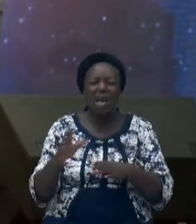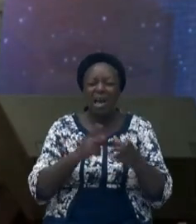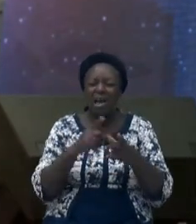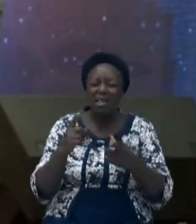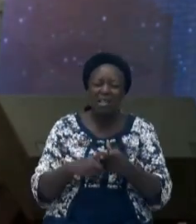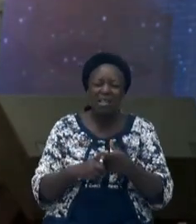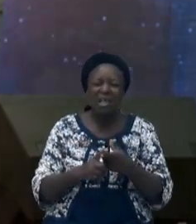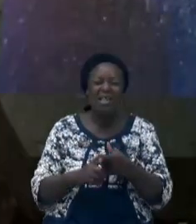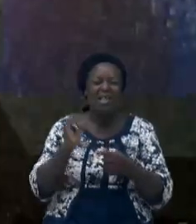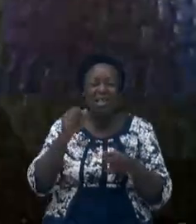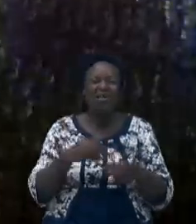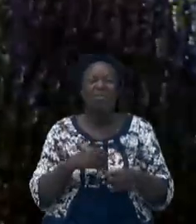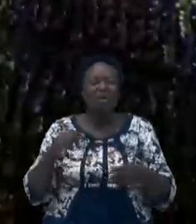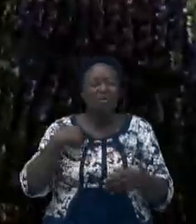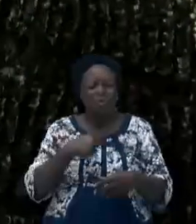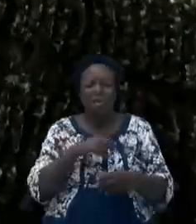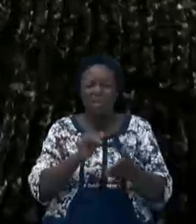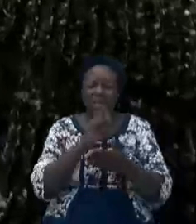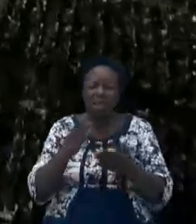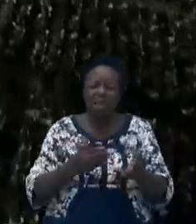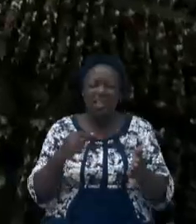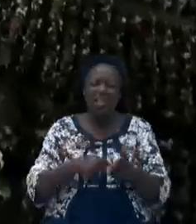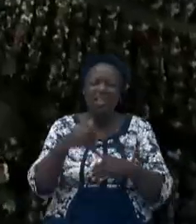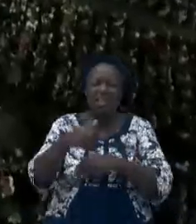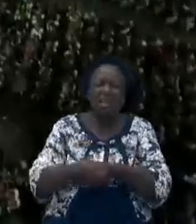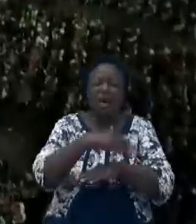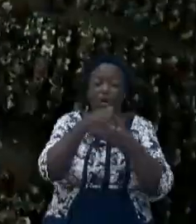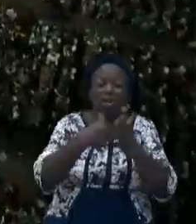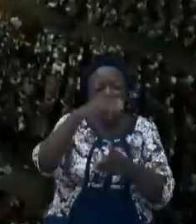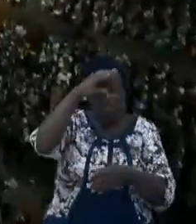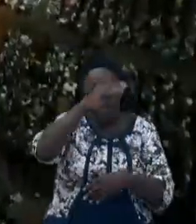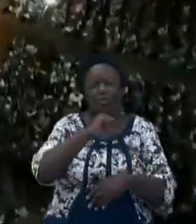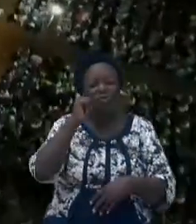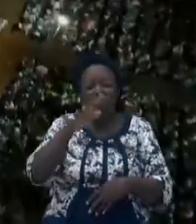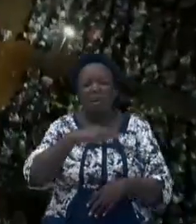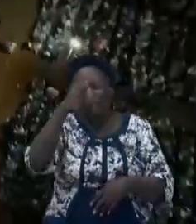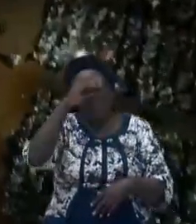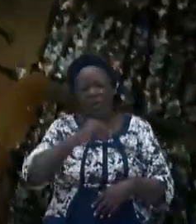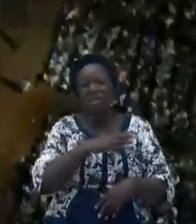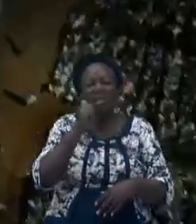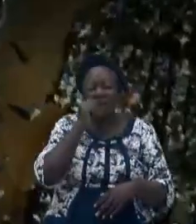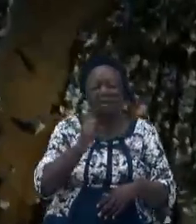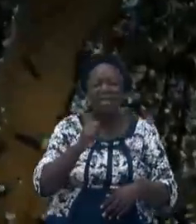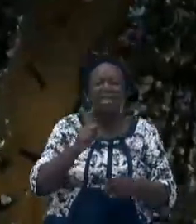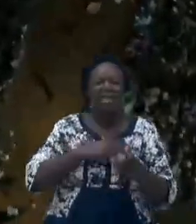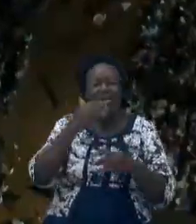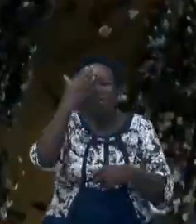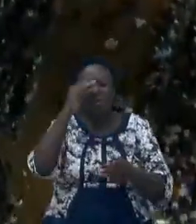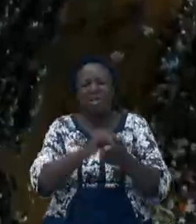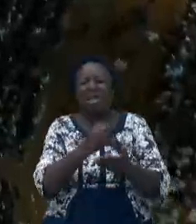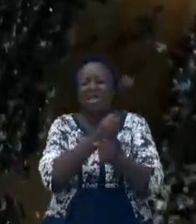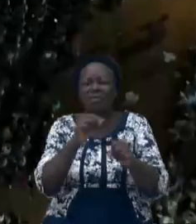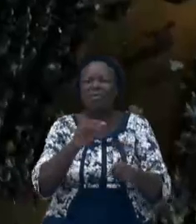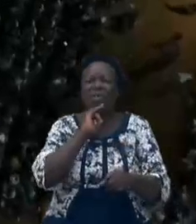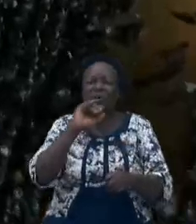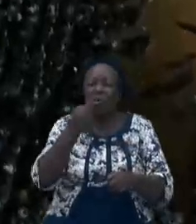il a tout voté et ses hommes sept gars ont servi ces fameux réalisé que